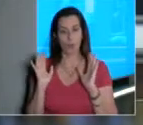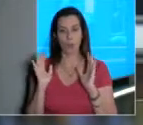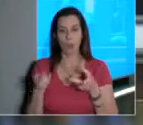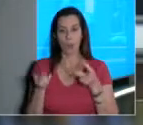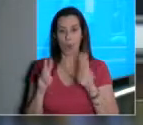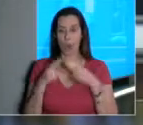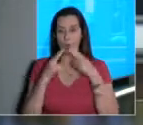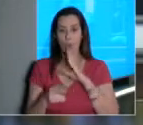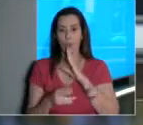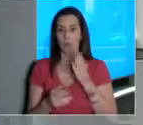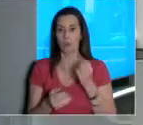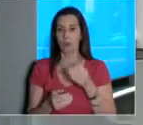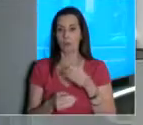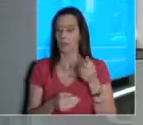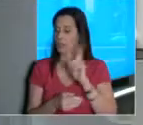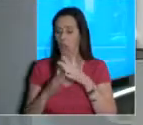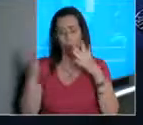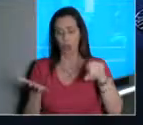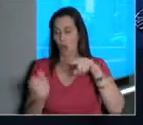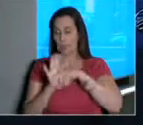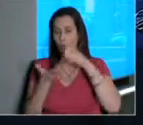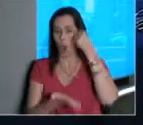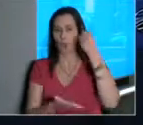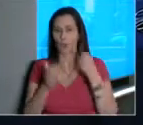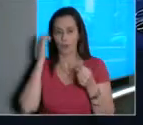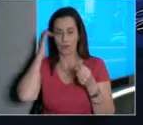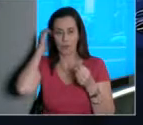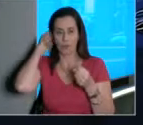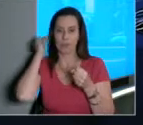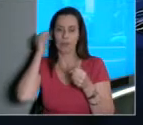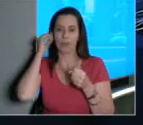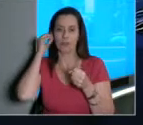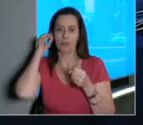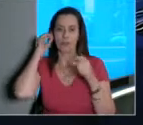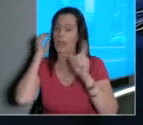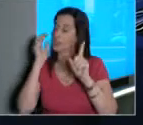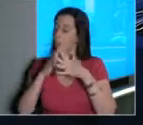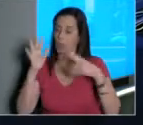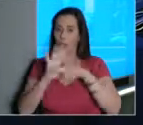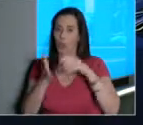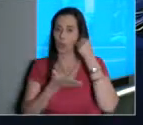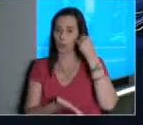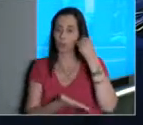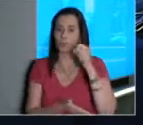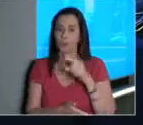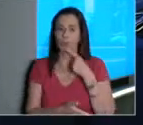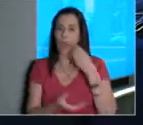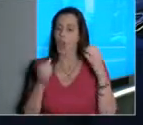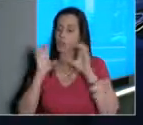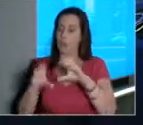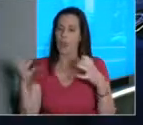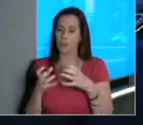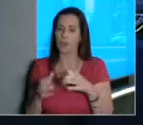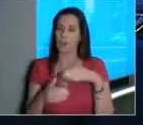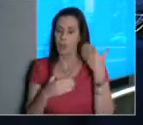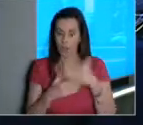יכול לפתור את הבעיות. זה לא הגדלת גירעון. הגדלת החוב. זה חוב תוצר. זה לא הגדלת הגירעון. זה אומר השקעה בחברה